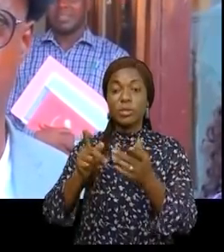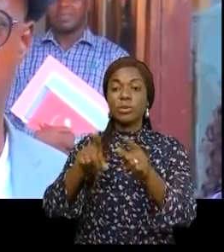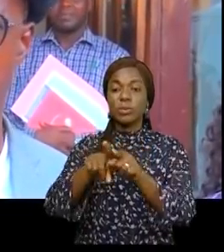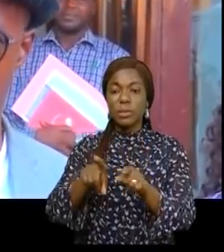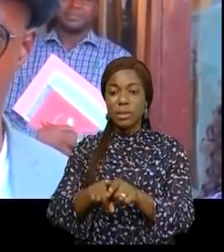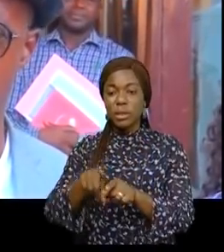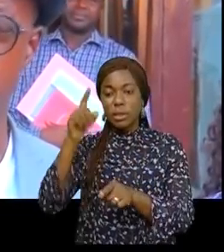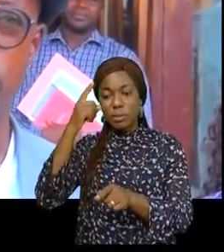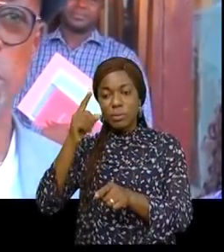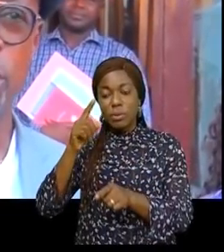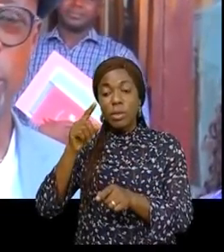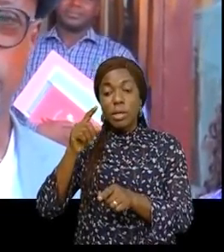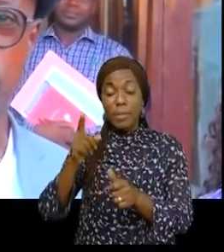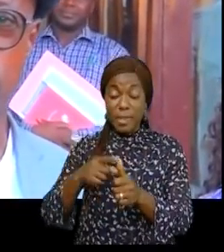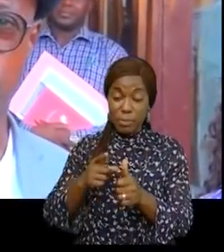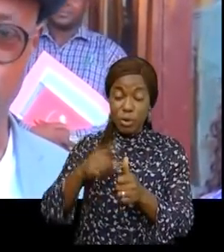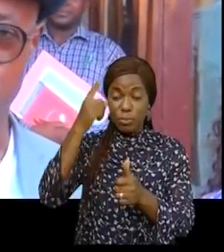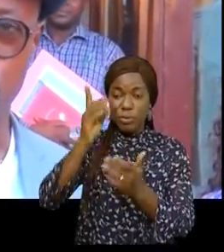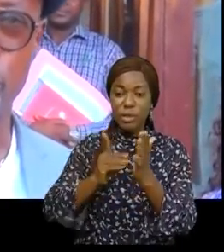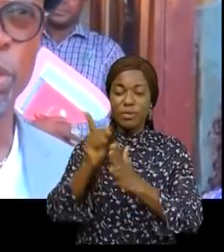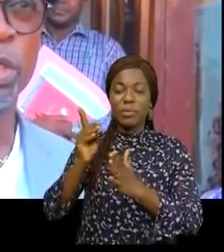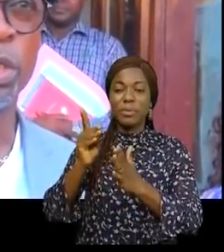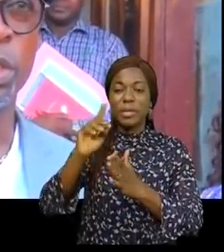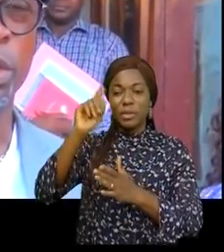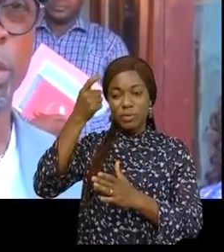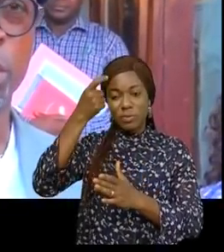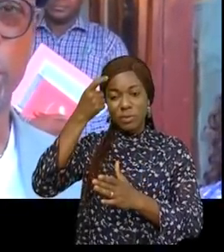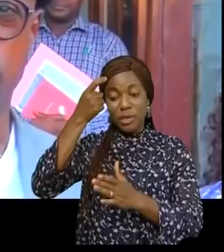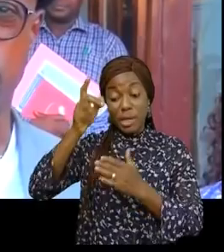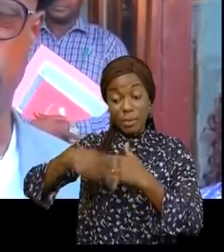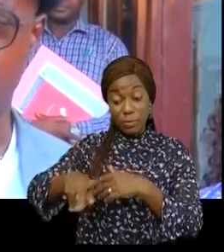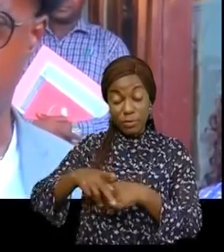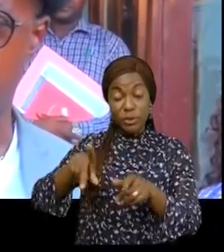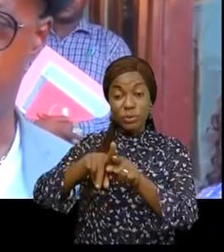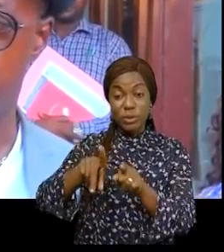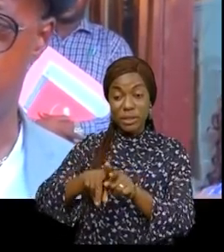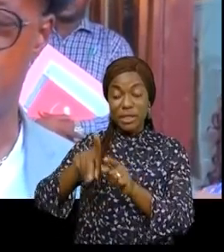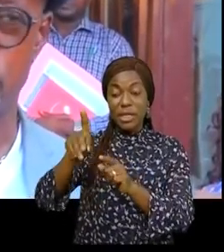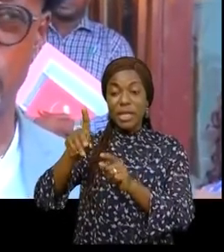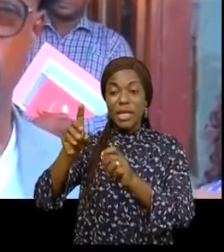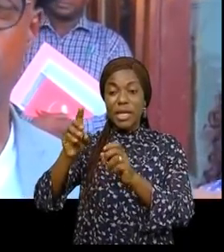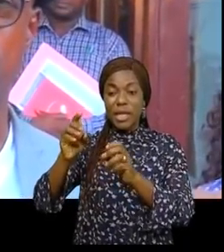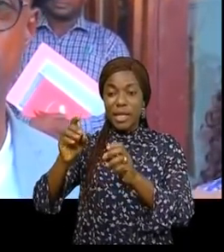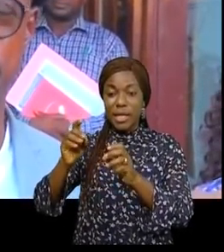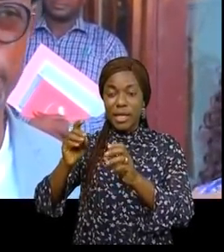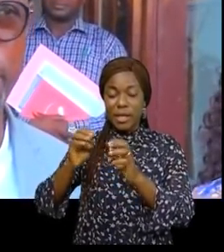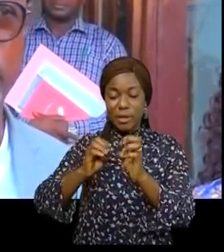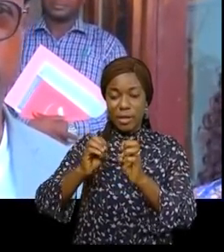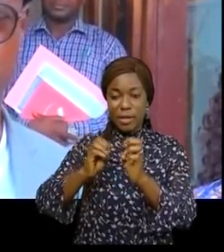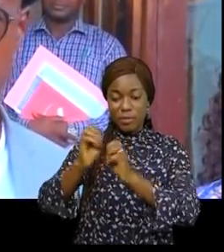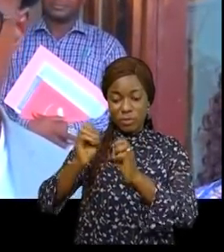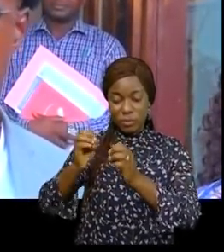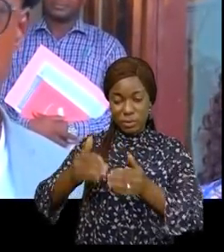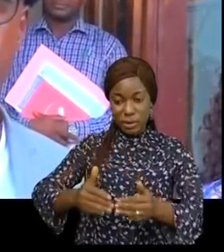concerne son développement, l'évolution des travaux qui se font effectuer déjà dans la ville de Matadi et